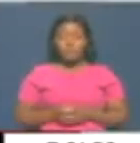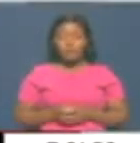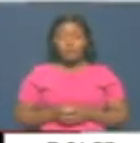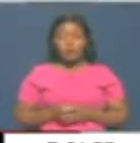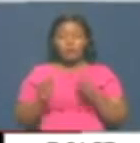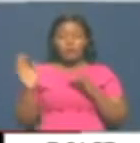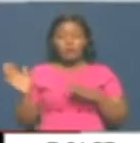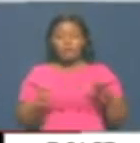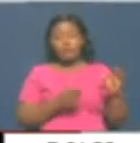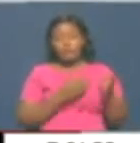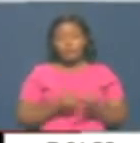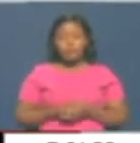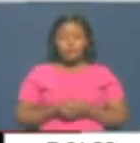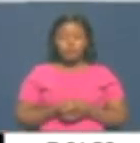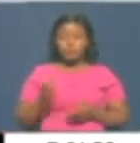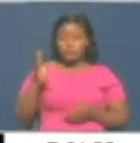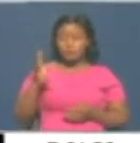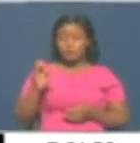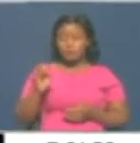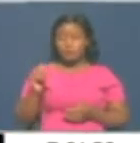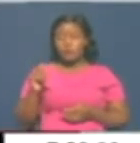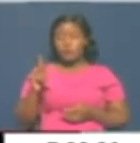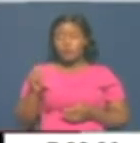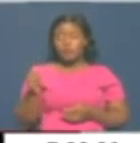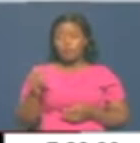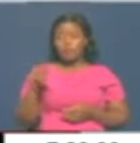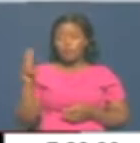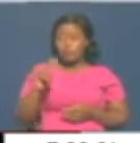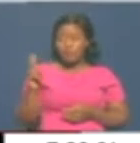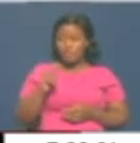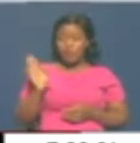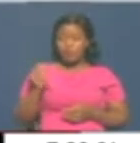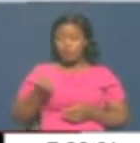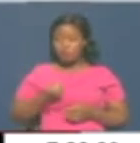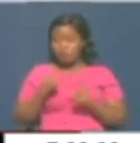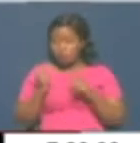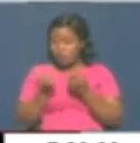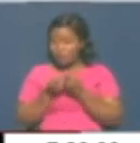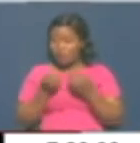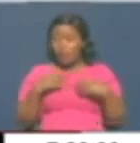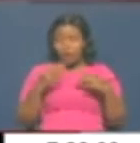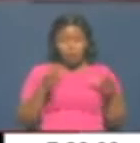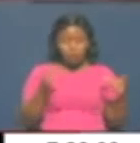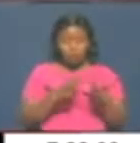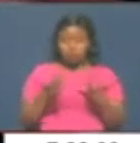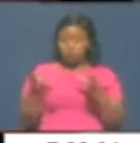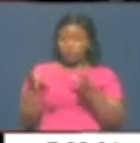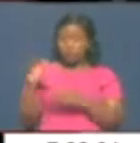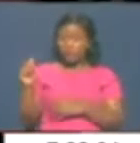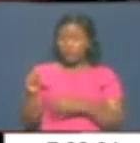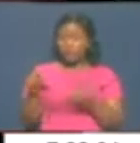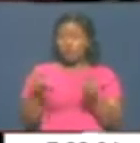Kwingineko, mabingwa wa Cecafa Vihiga Queens ya Kenya wametengwa katika kundi ba la michuano ya kuwania kombe la klabu bingwa barani